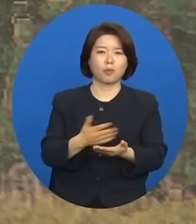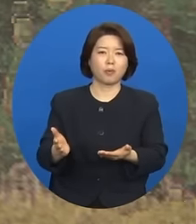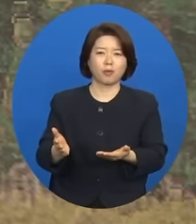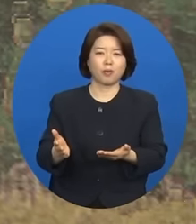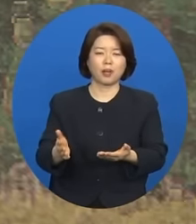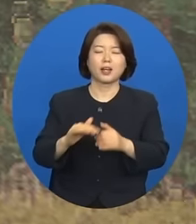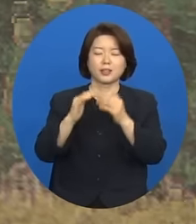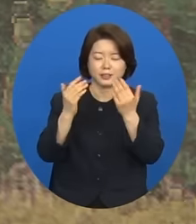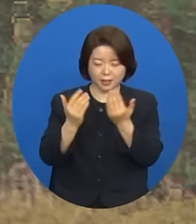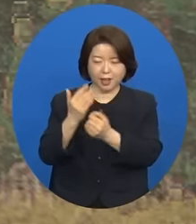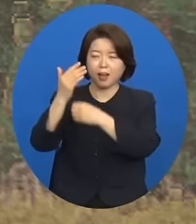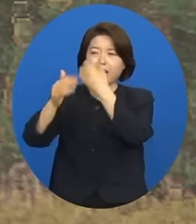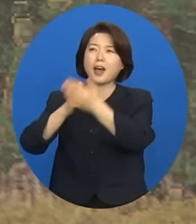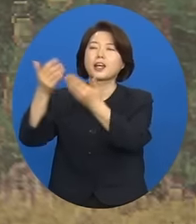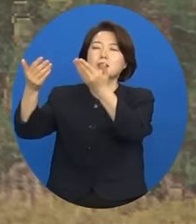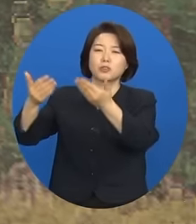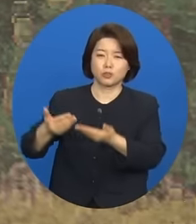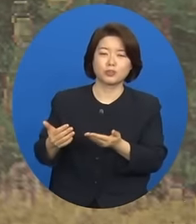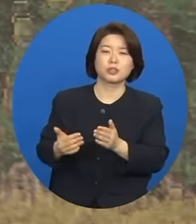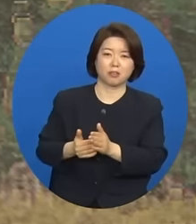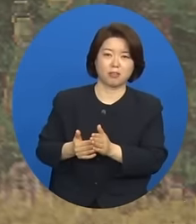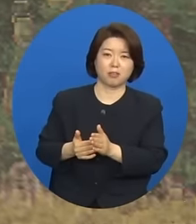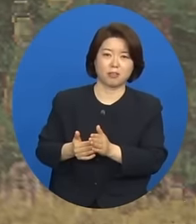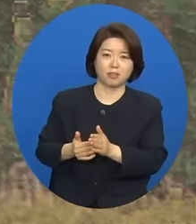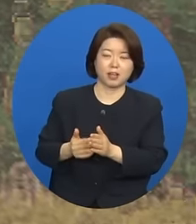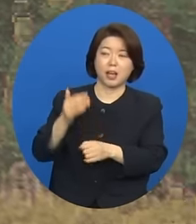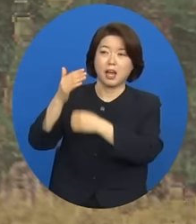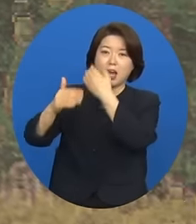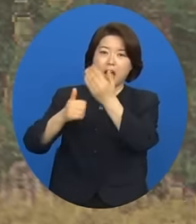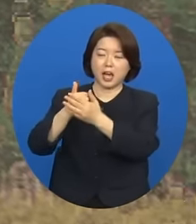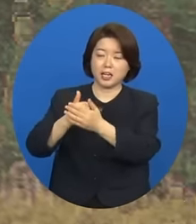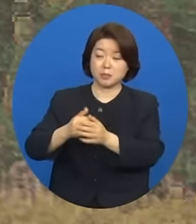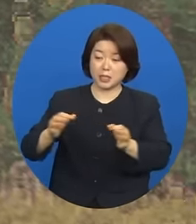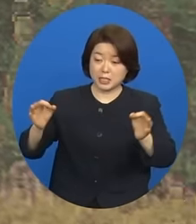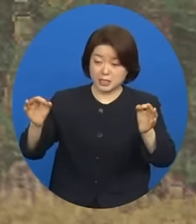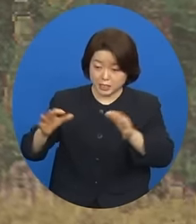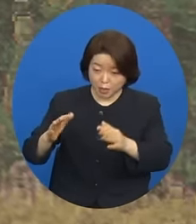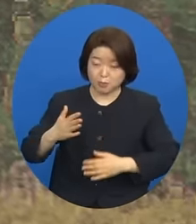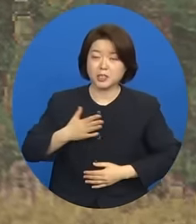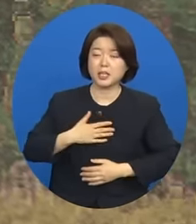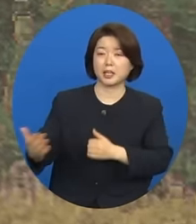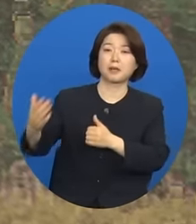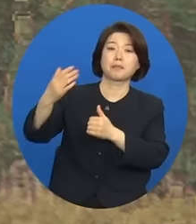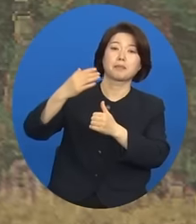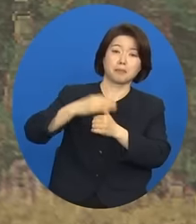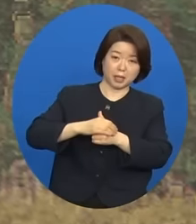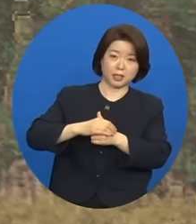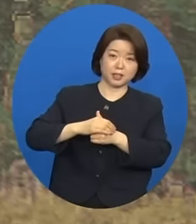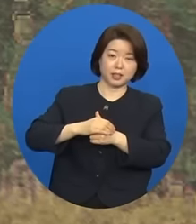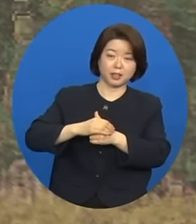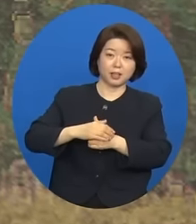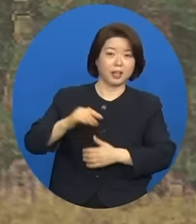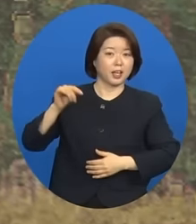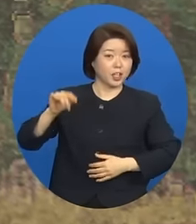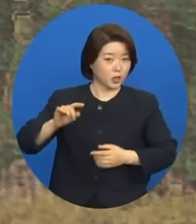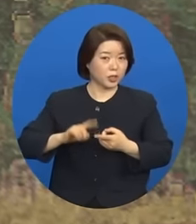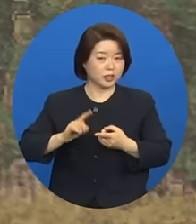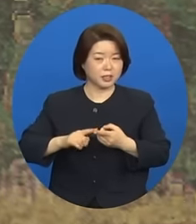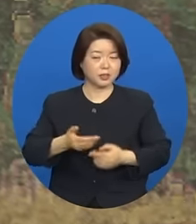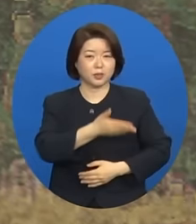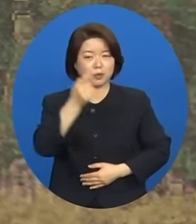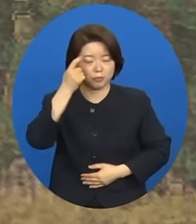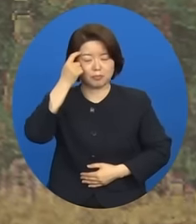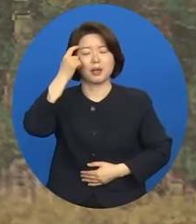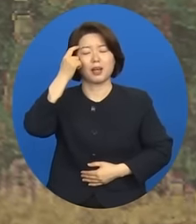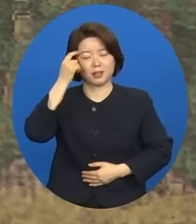하나님이 주신 것이구나, 하나님이 잠시 내게 맡겨주신 것이구나 하는 것을 여러분 깨닫게